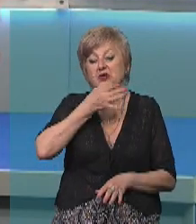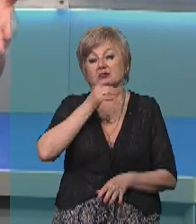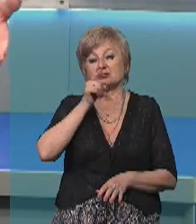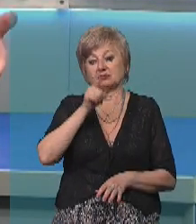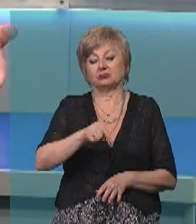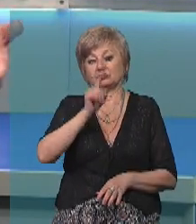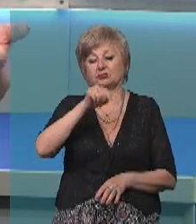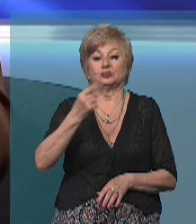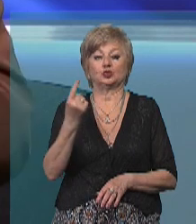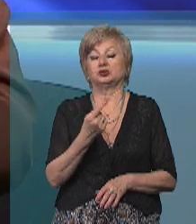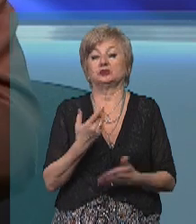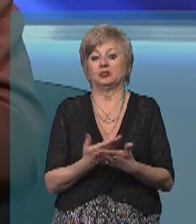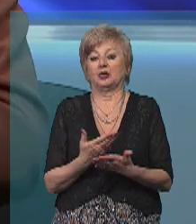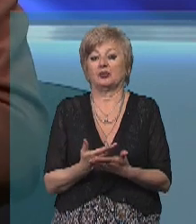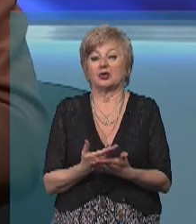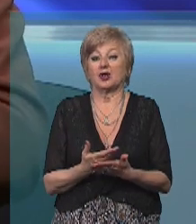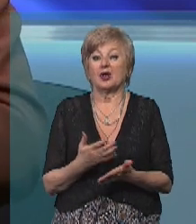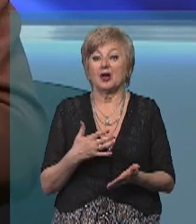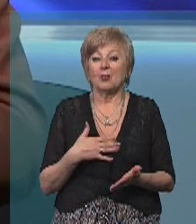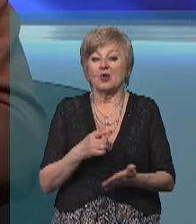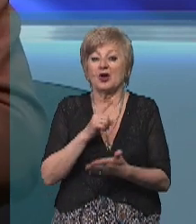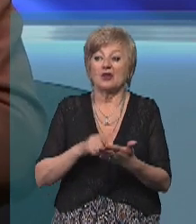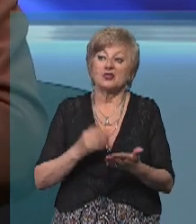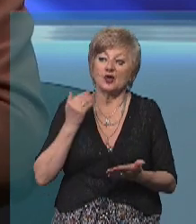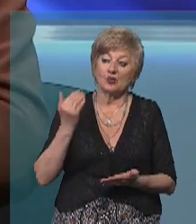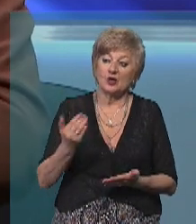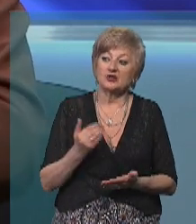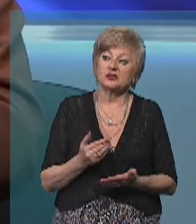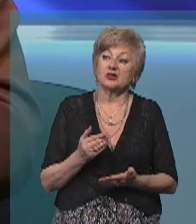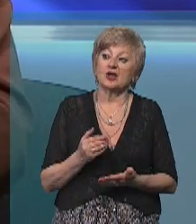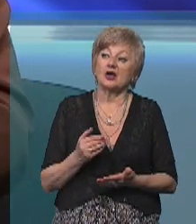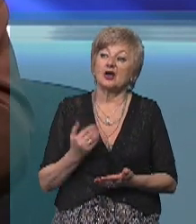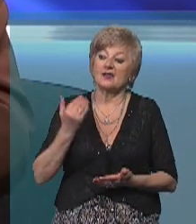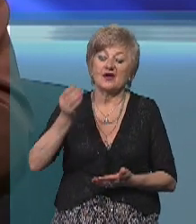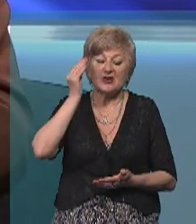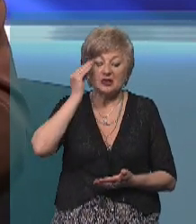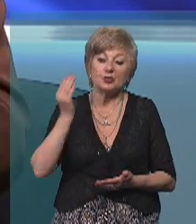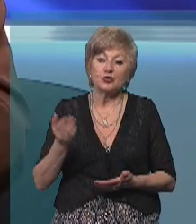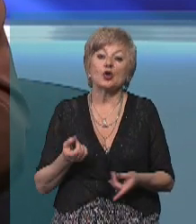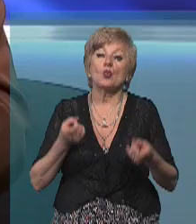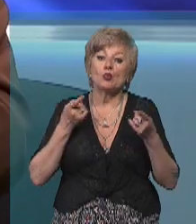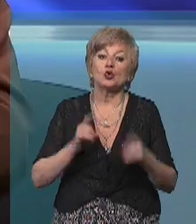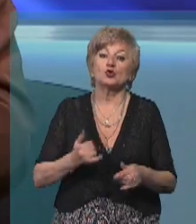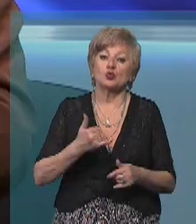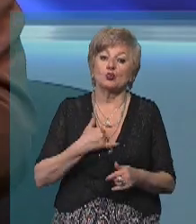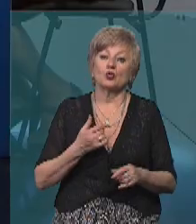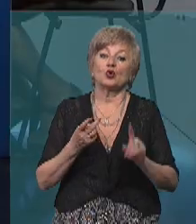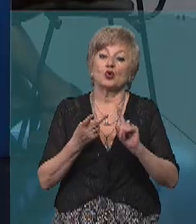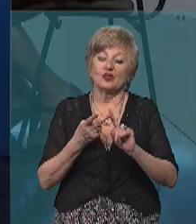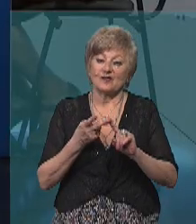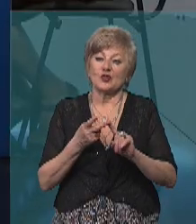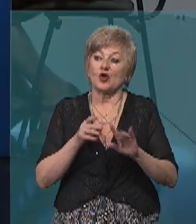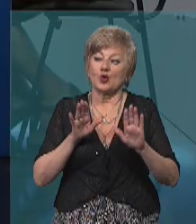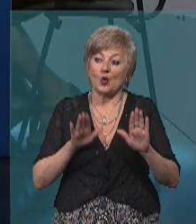цифра один, до і речі, вони вирішили. Про підтримку. От мене питання до пана Костянтина. От на ваш погляд, чому у нас на других